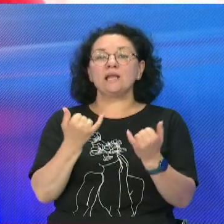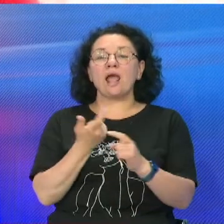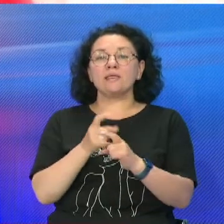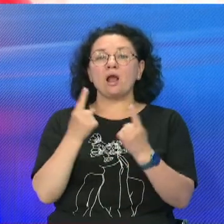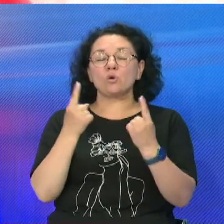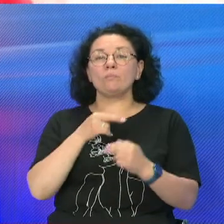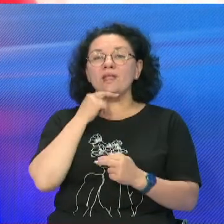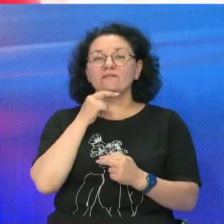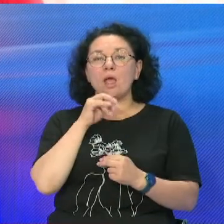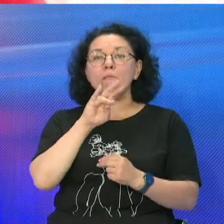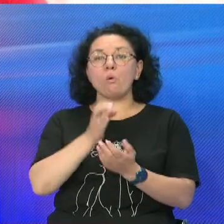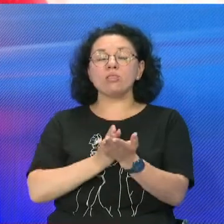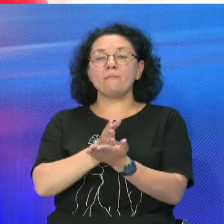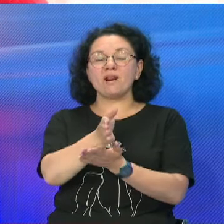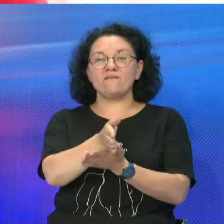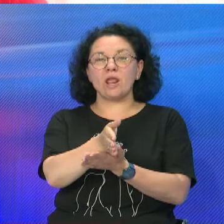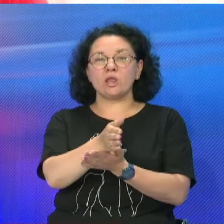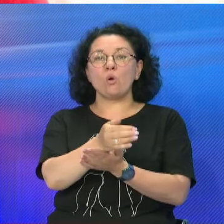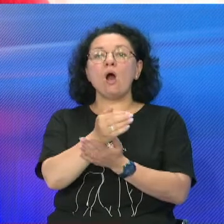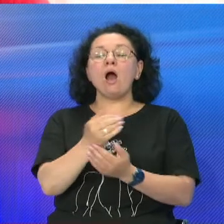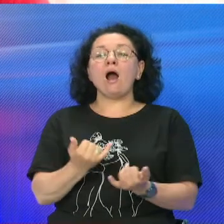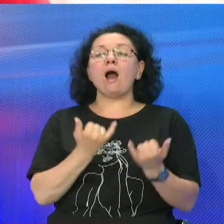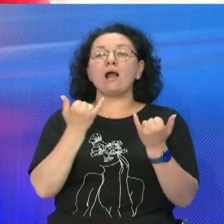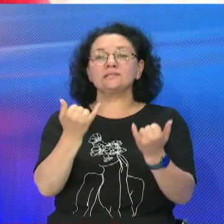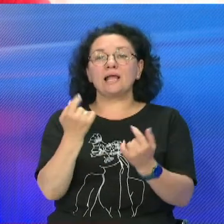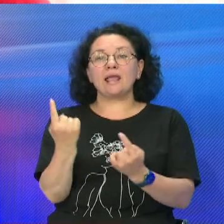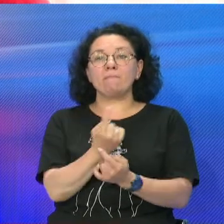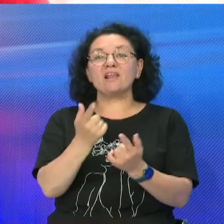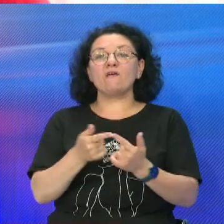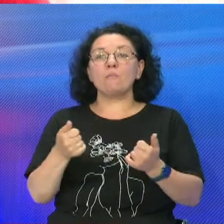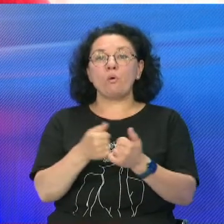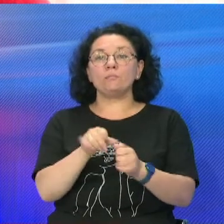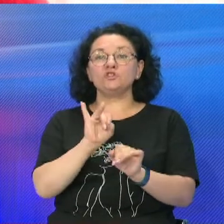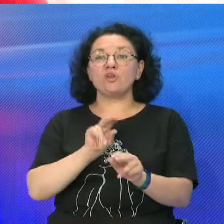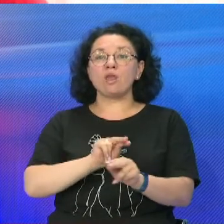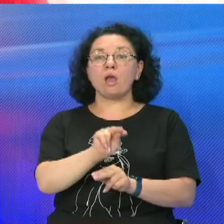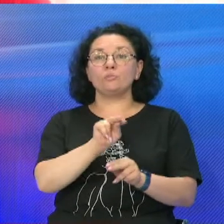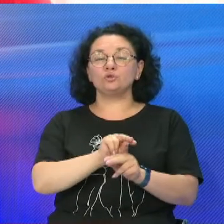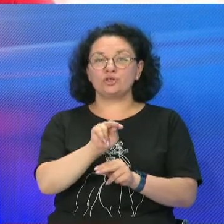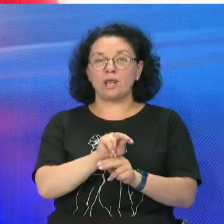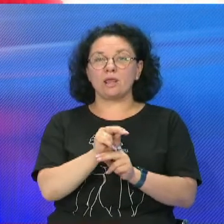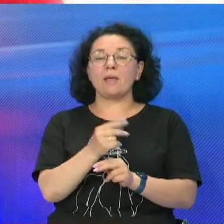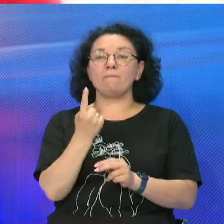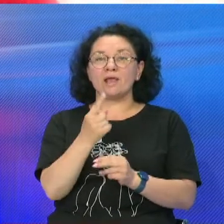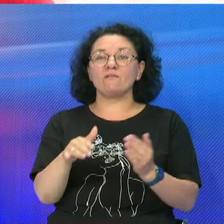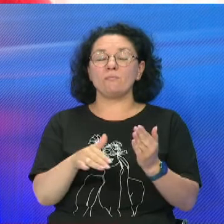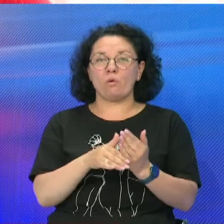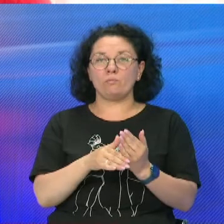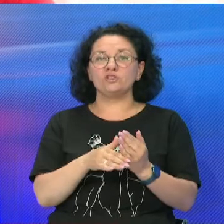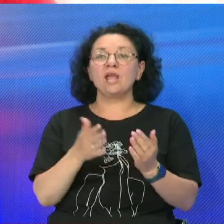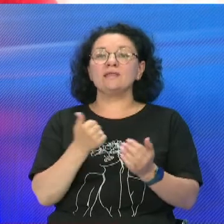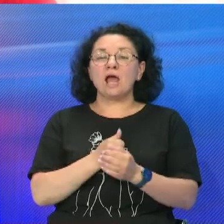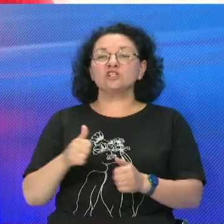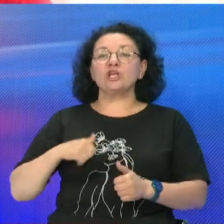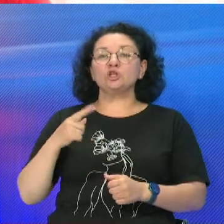направлению оказания первой помощи и обучения оказанию первой помощи наши инструктора и тренера